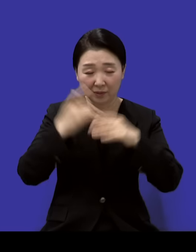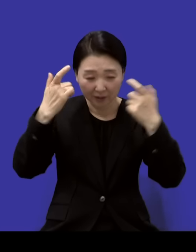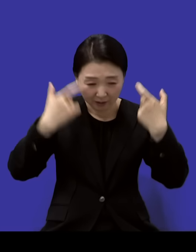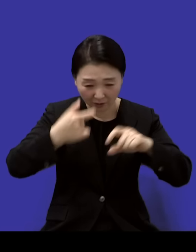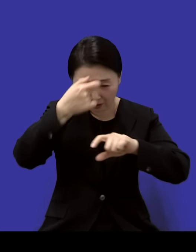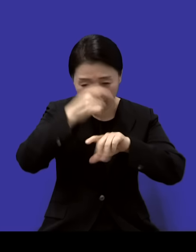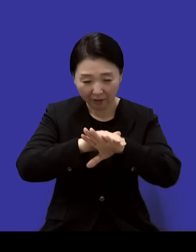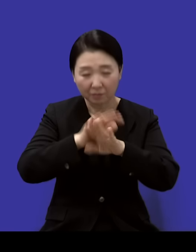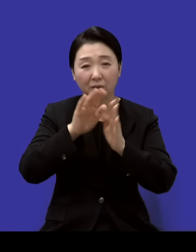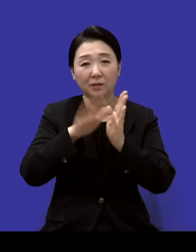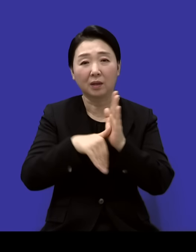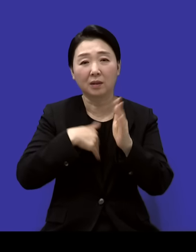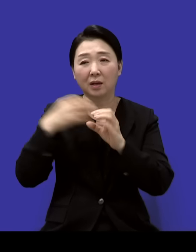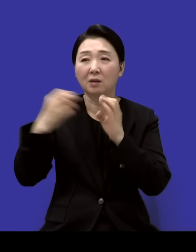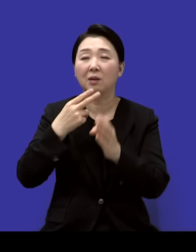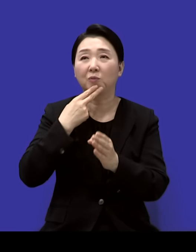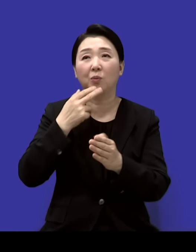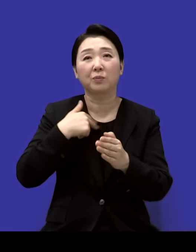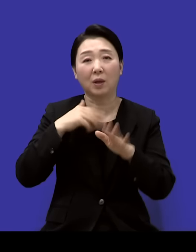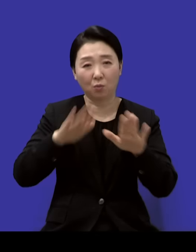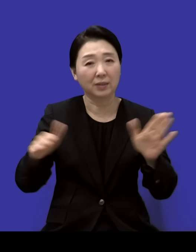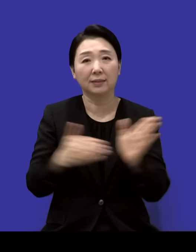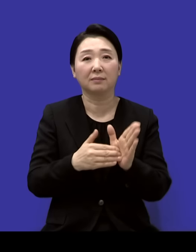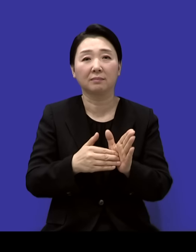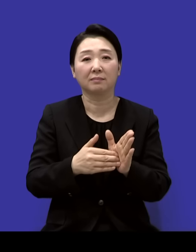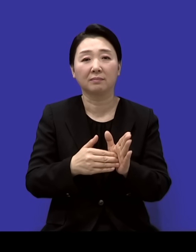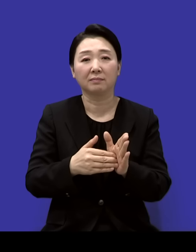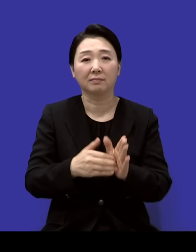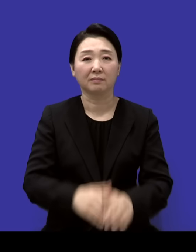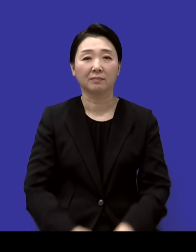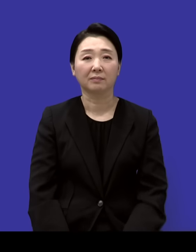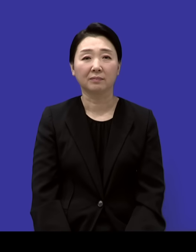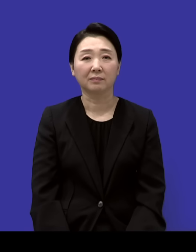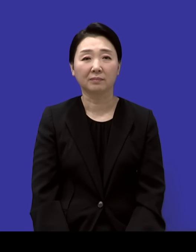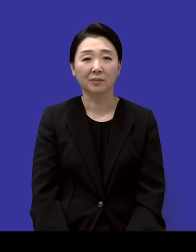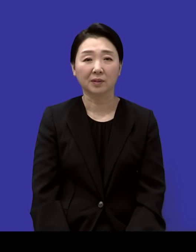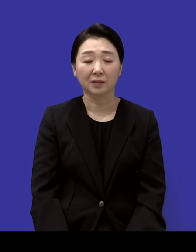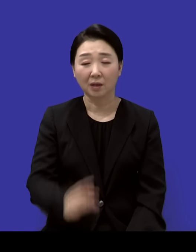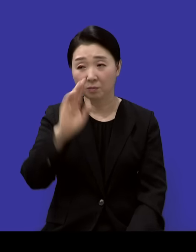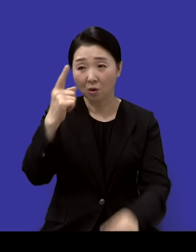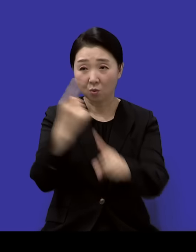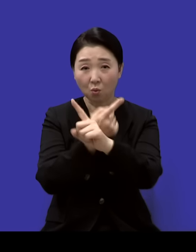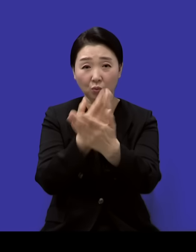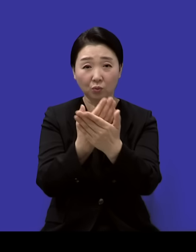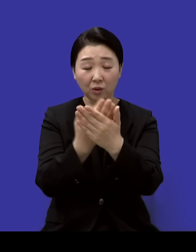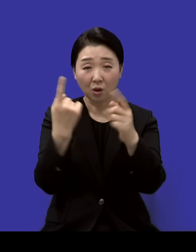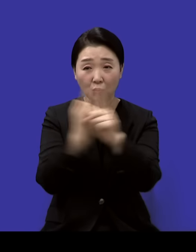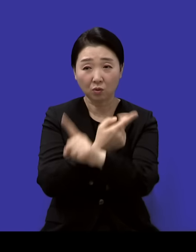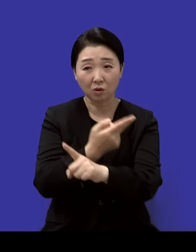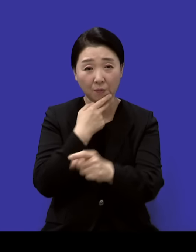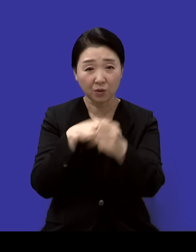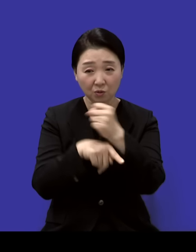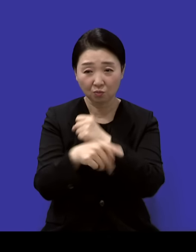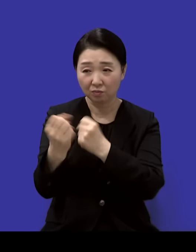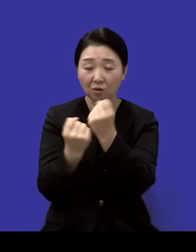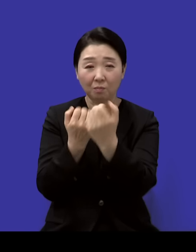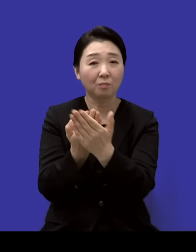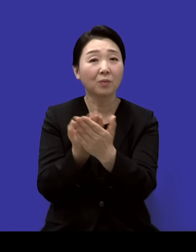내게 응답 주시지 않으면 난 오늘 끝입니다. 내가 고쳐주든가 고쳐주지 않는 이유라도